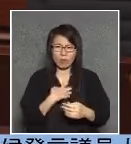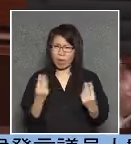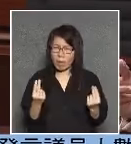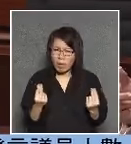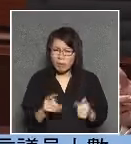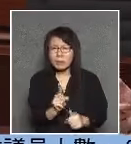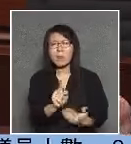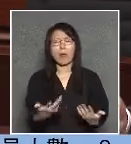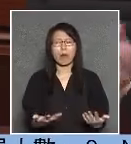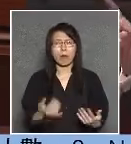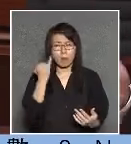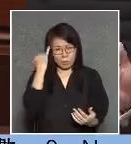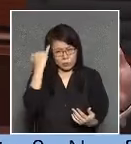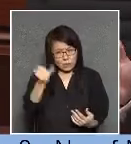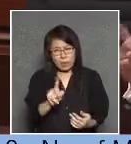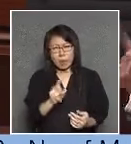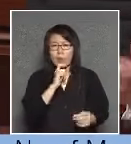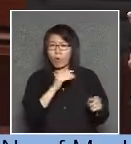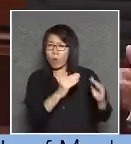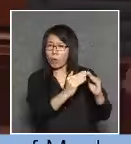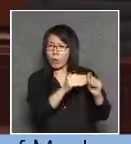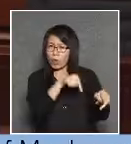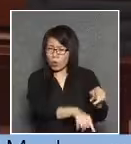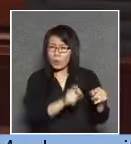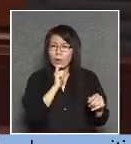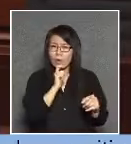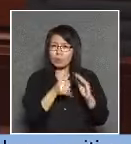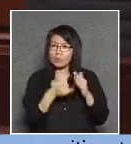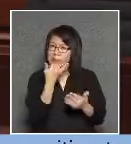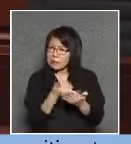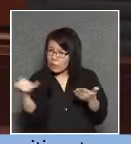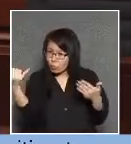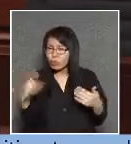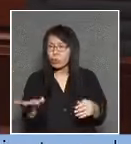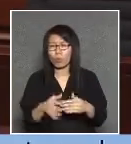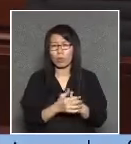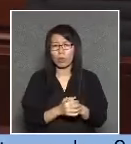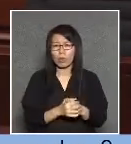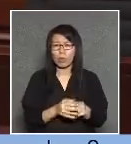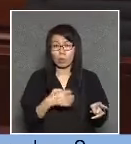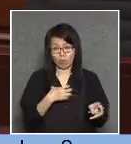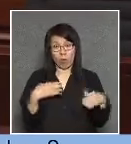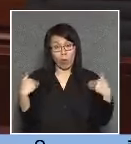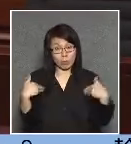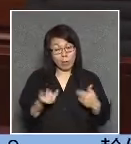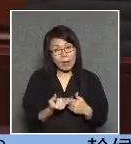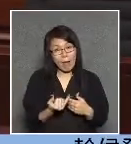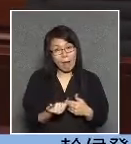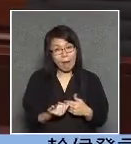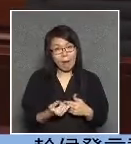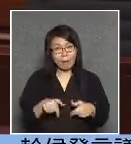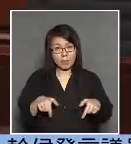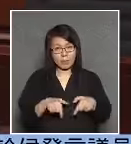咁我唔知道係咪佢家中如果有人離去嘅時候為一種喜事。如果係咁嘅心